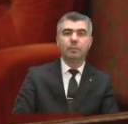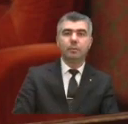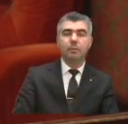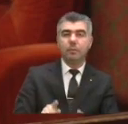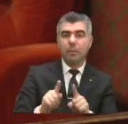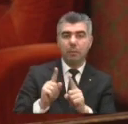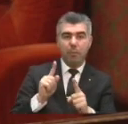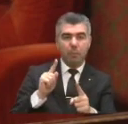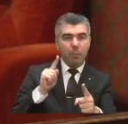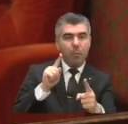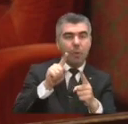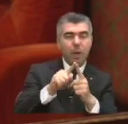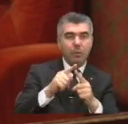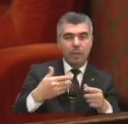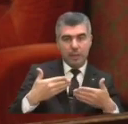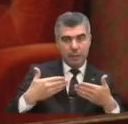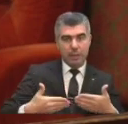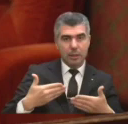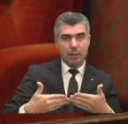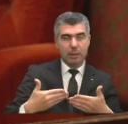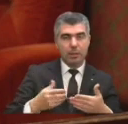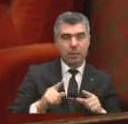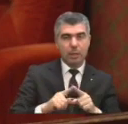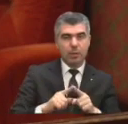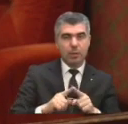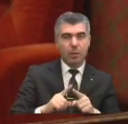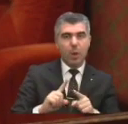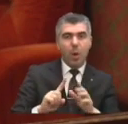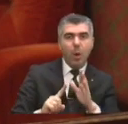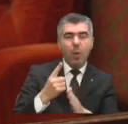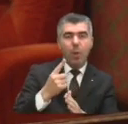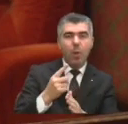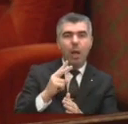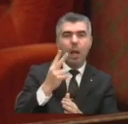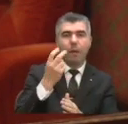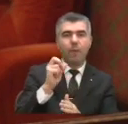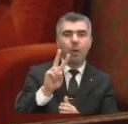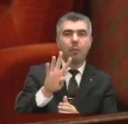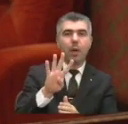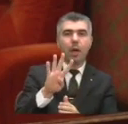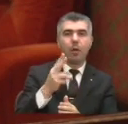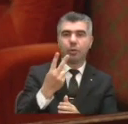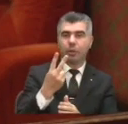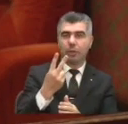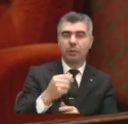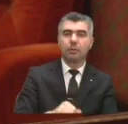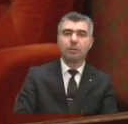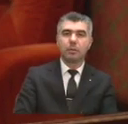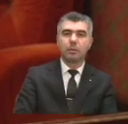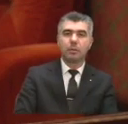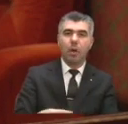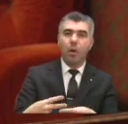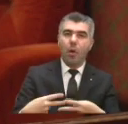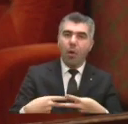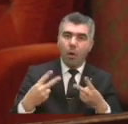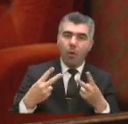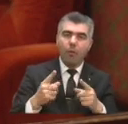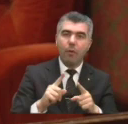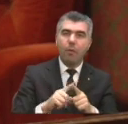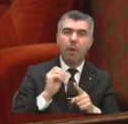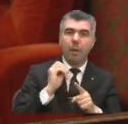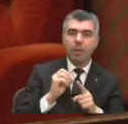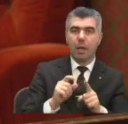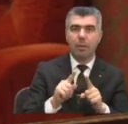مباشره في هذا لو تريمستر الاول ان شاء الله ديال 2024 غادي يخرج المرسوم اللي